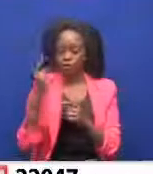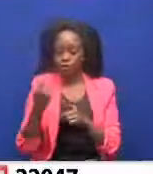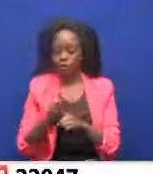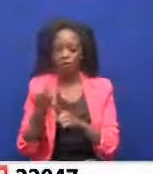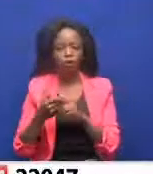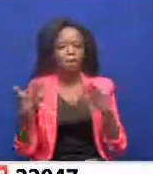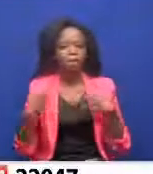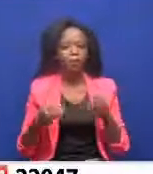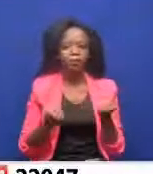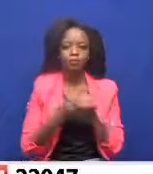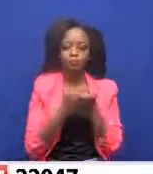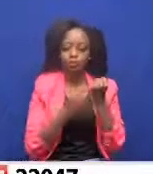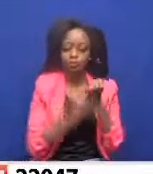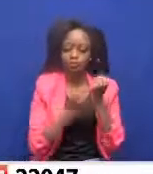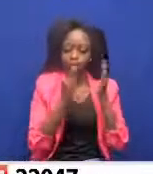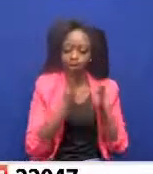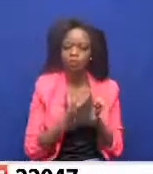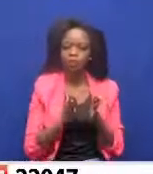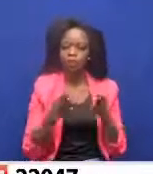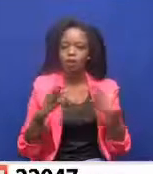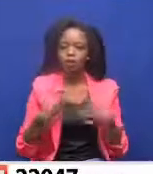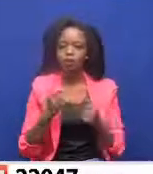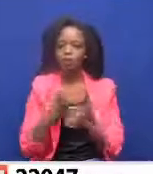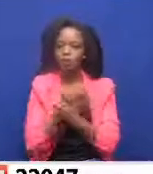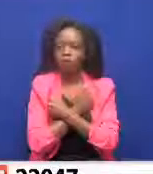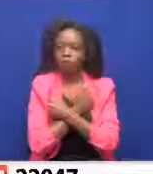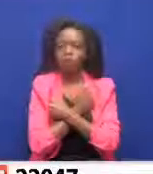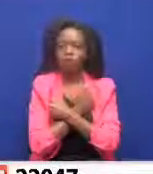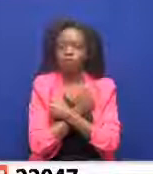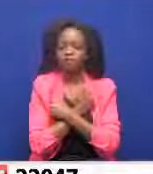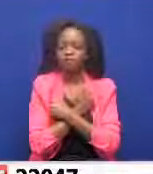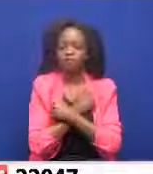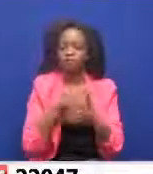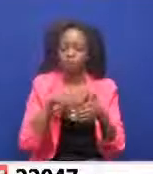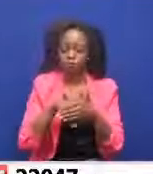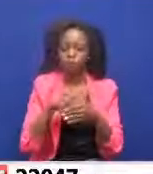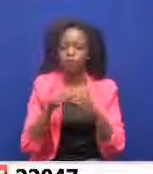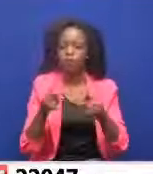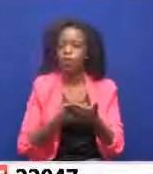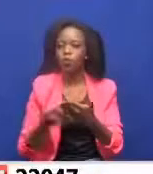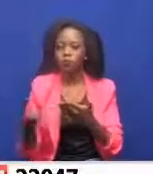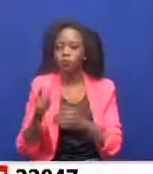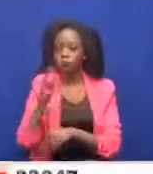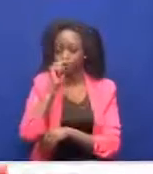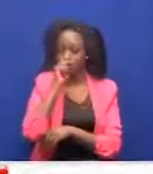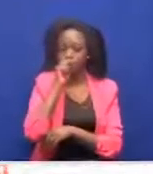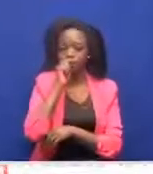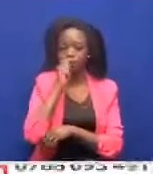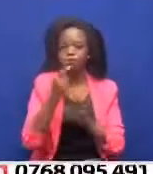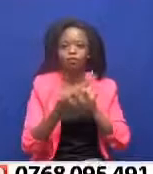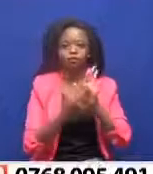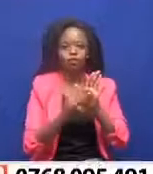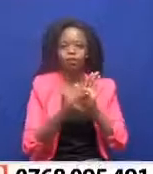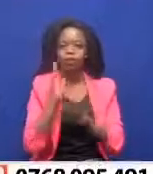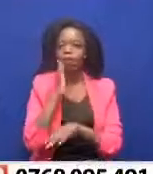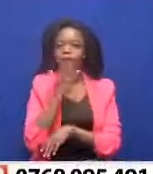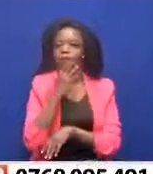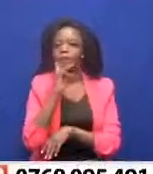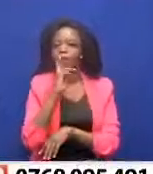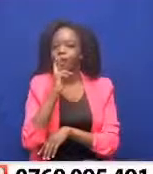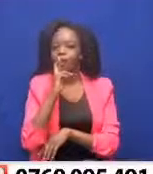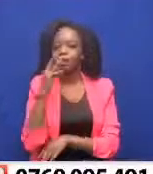of fans, and club loyalty flags, the vocabulary for that week. Dar es Salaam painted in red and